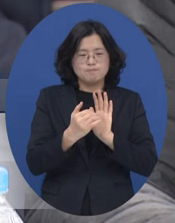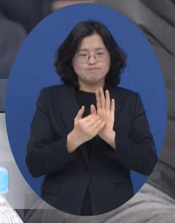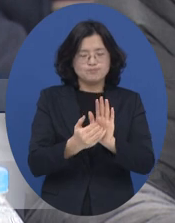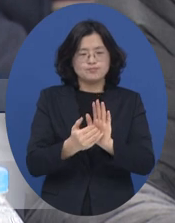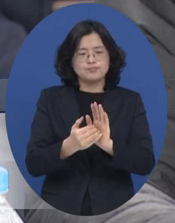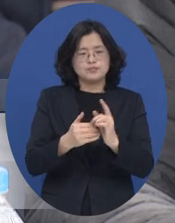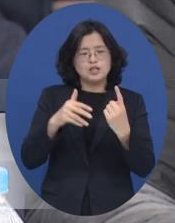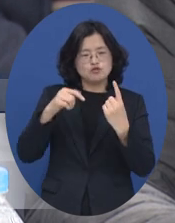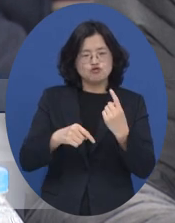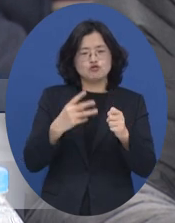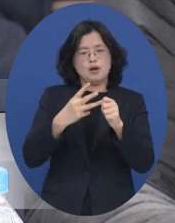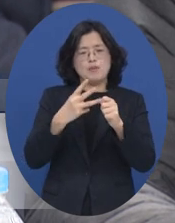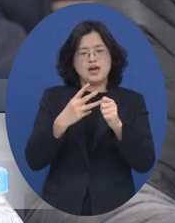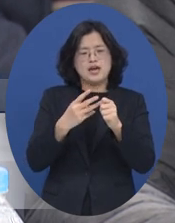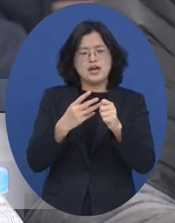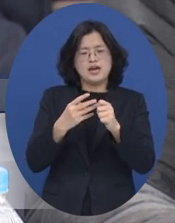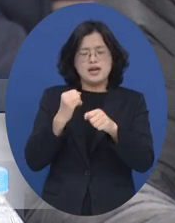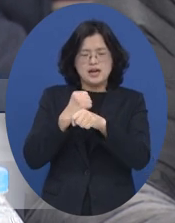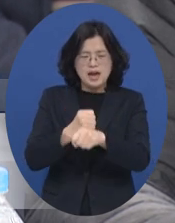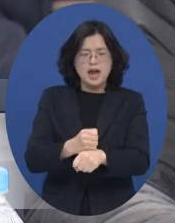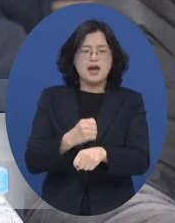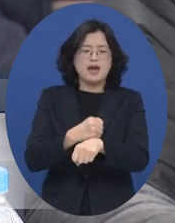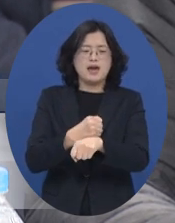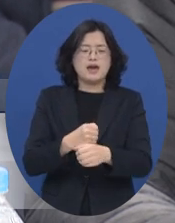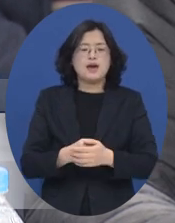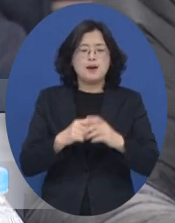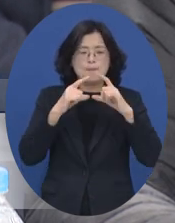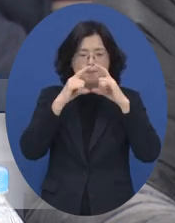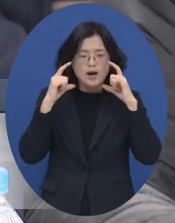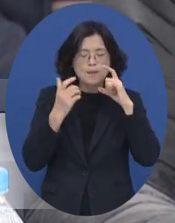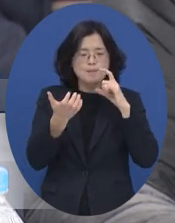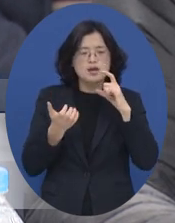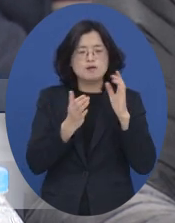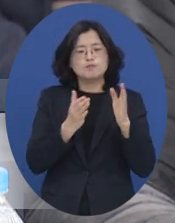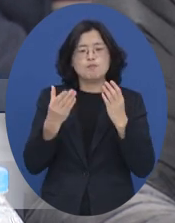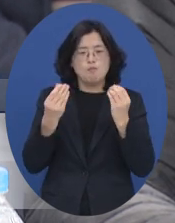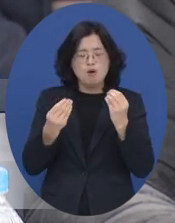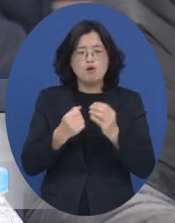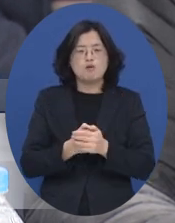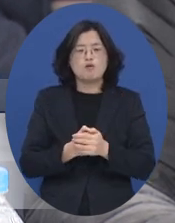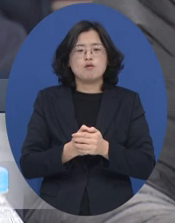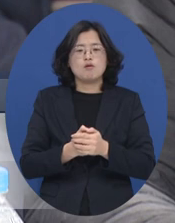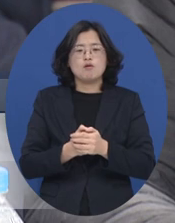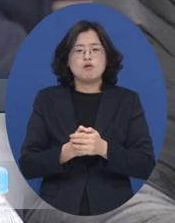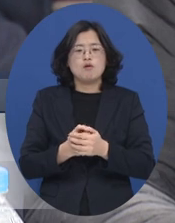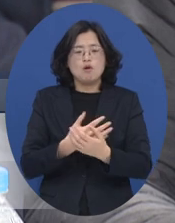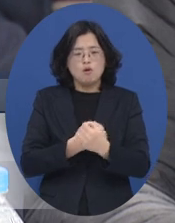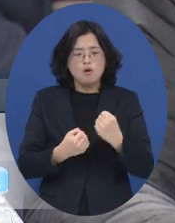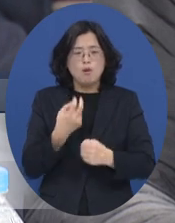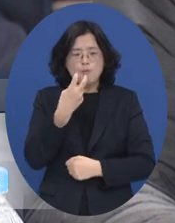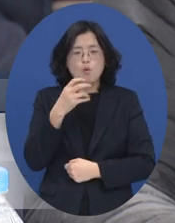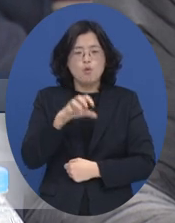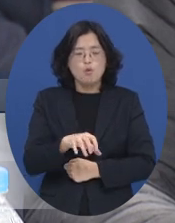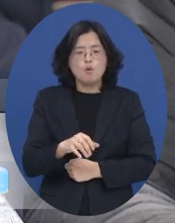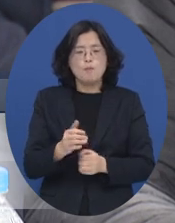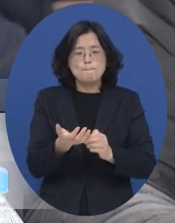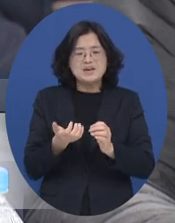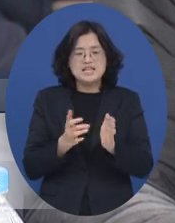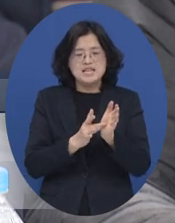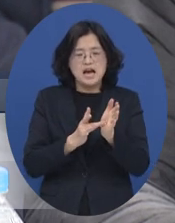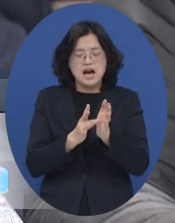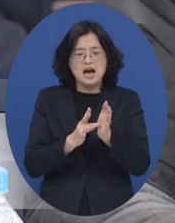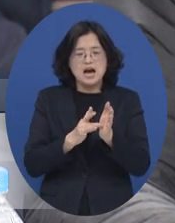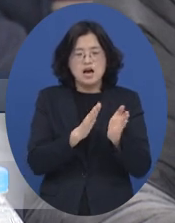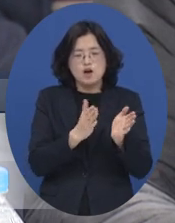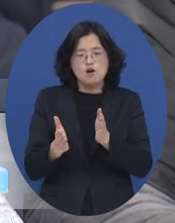3회 이렇게 실시하고 있습니다. 그리고 그때 마스크도 미리 구입을 했고, 보건소에 가서 약을 미리